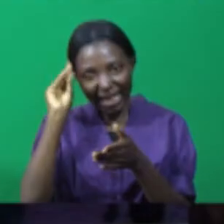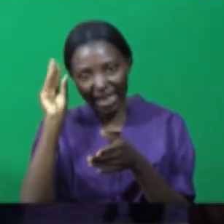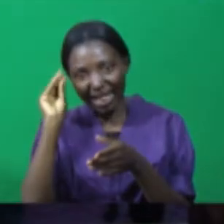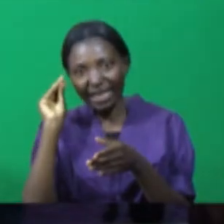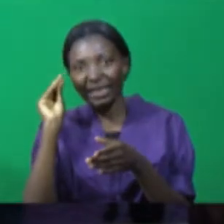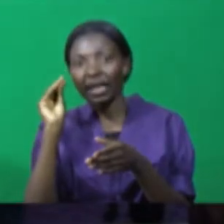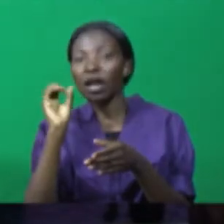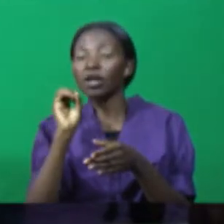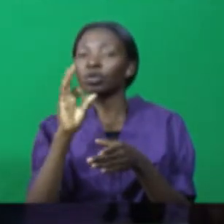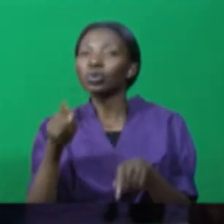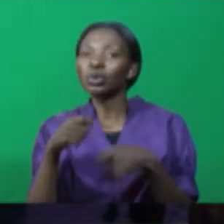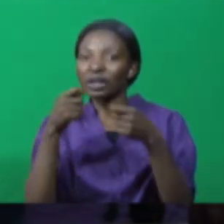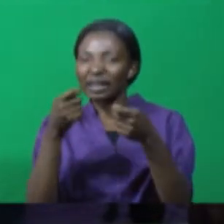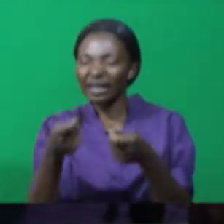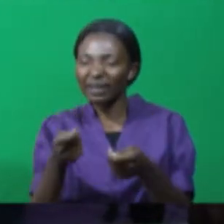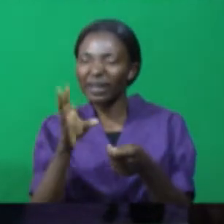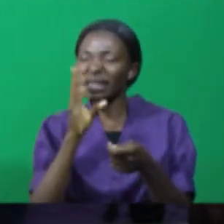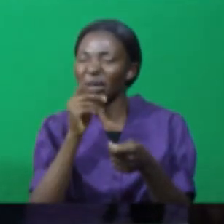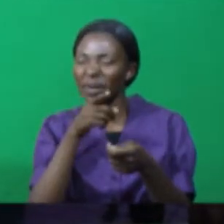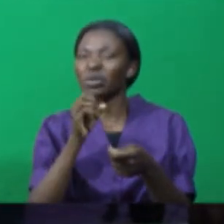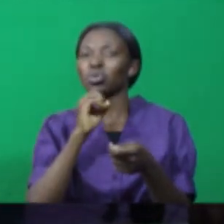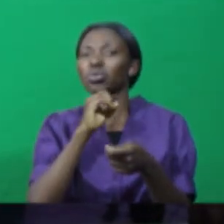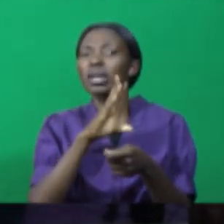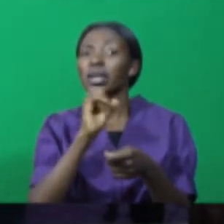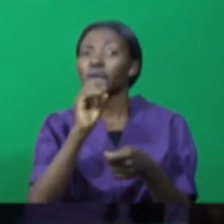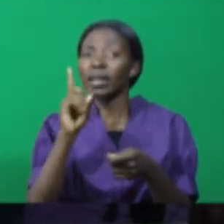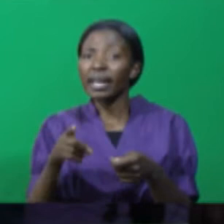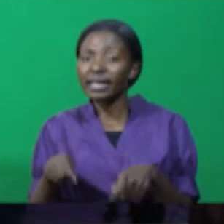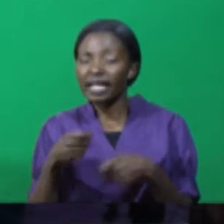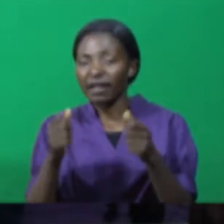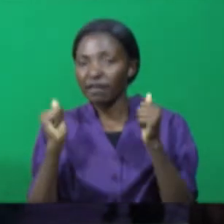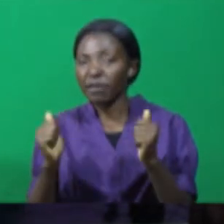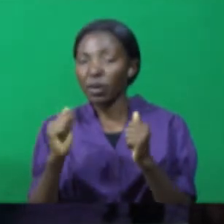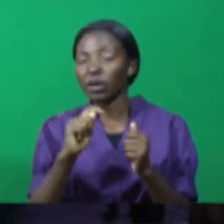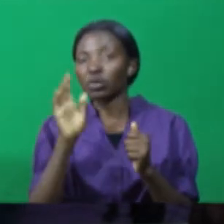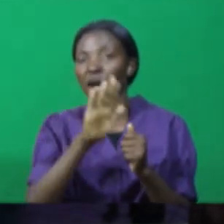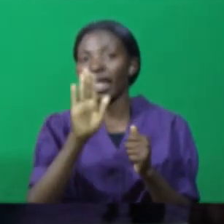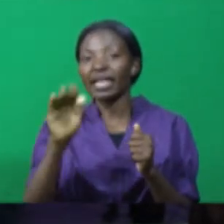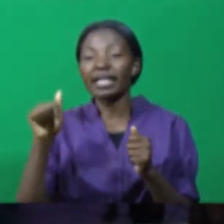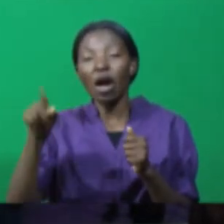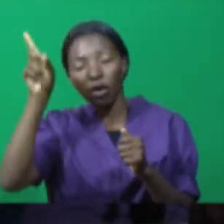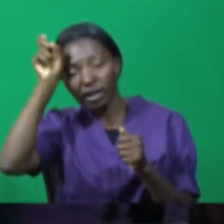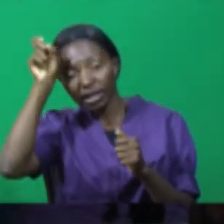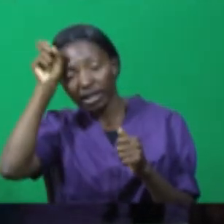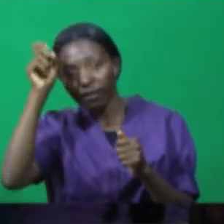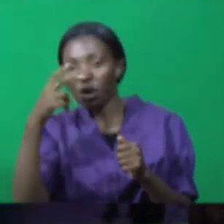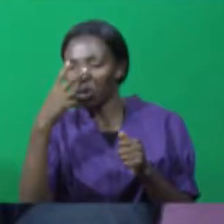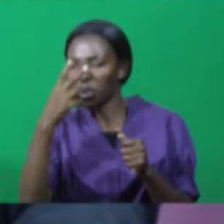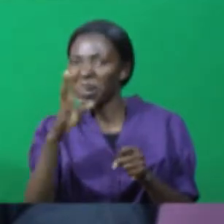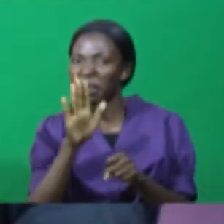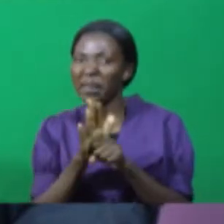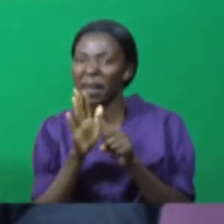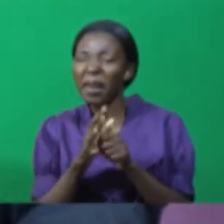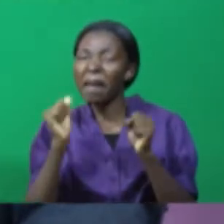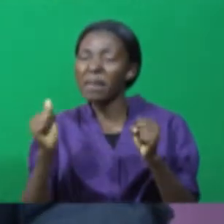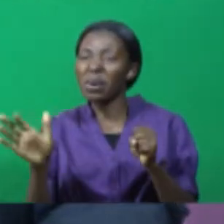Eh. Chekungo papa. Uwe chekungo skota ura nya enzo. Nya enzo zime zizi. Kwa zishwa shune itaka. Eh. Sata naruku vaita onge zinonzi chikuriri chisina anu